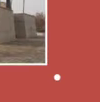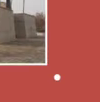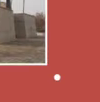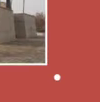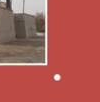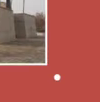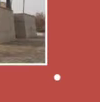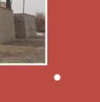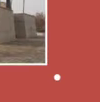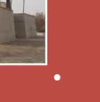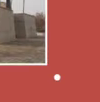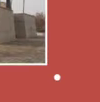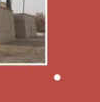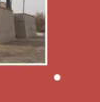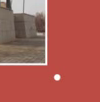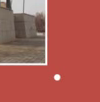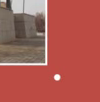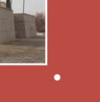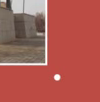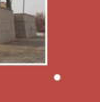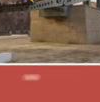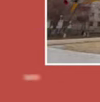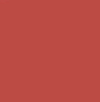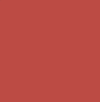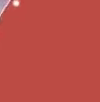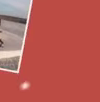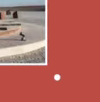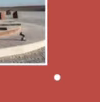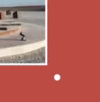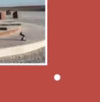Байқоңырда күндіз 25, түнде 14 градус жылы болады.